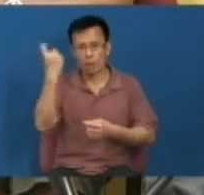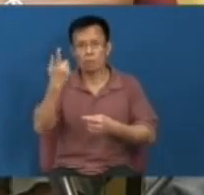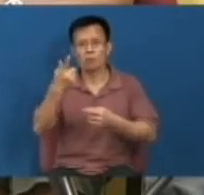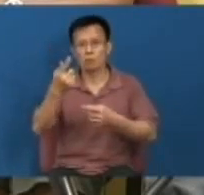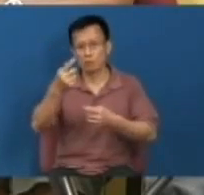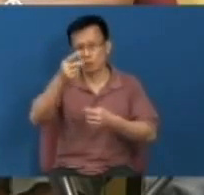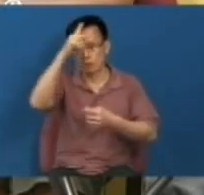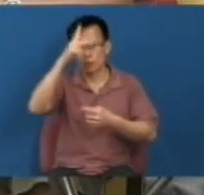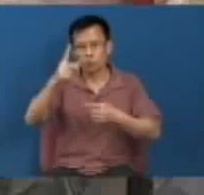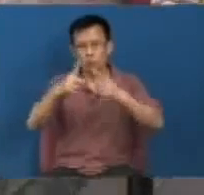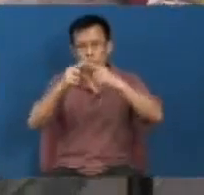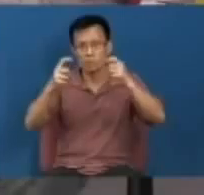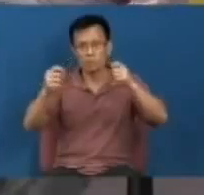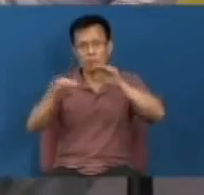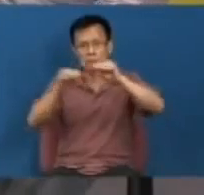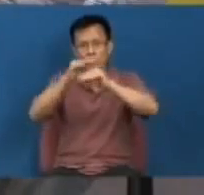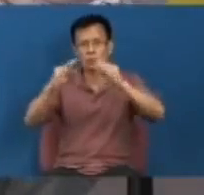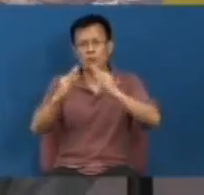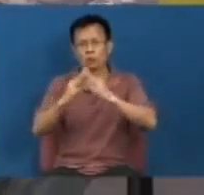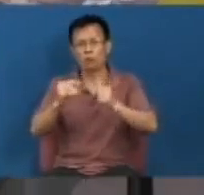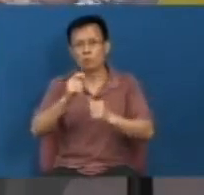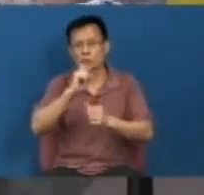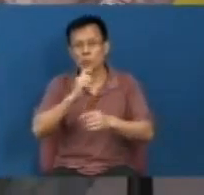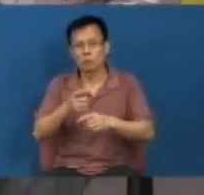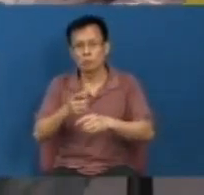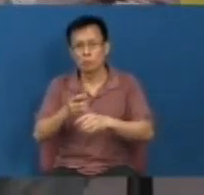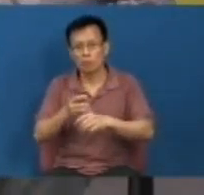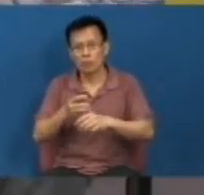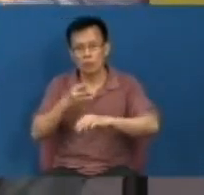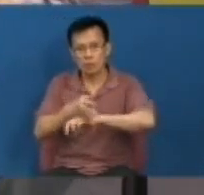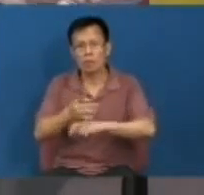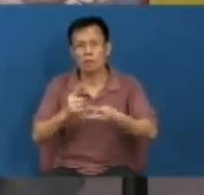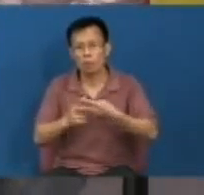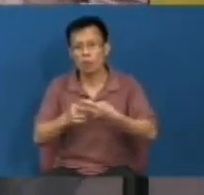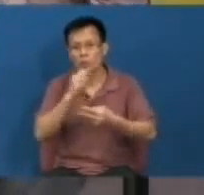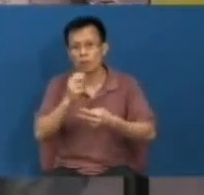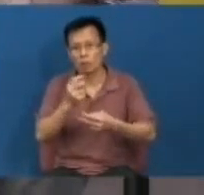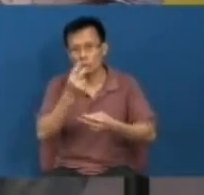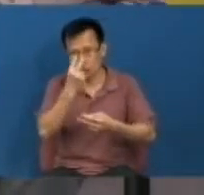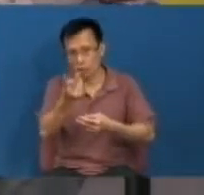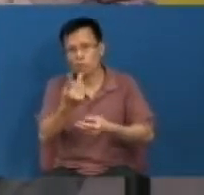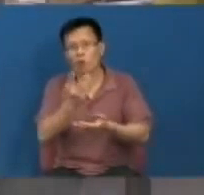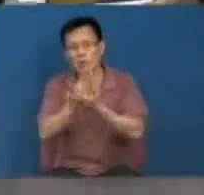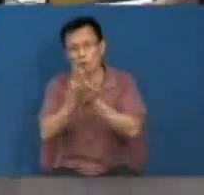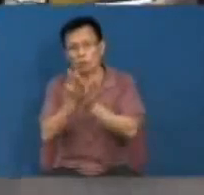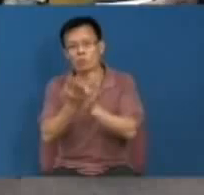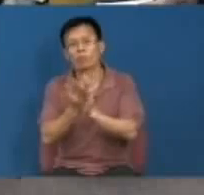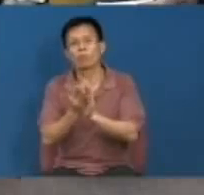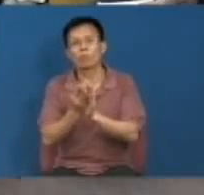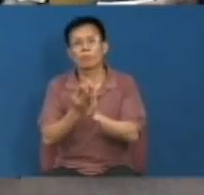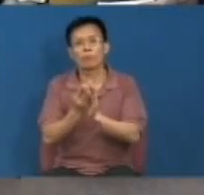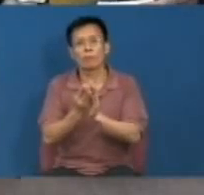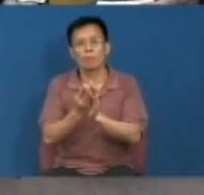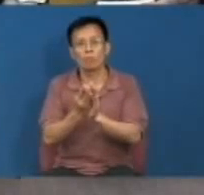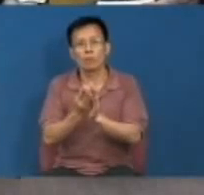我就有危險。 好正義諗面喎，佢又話有啲社工啊，去同你哋拜訪啊，兼有 佢咪直接同我講咯？佢只係話會危